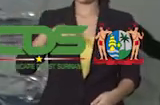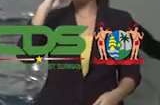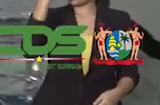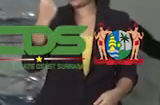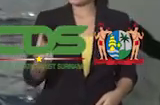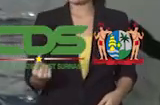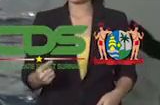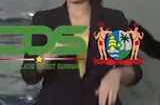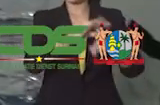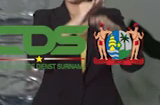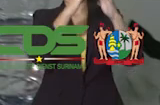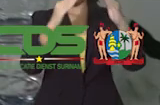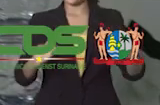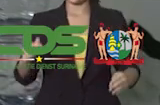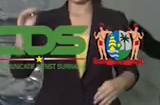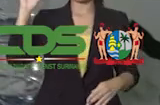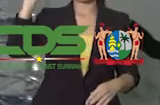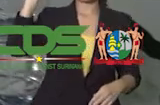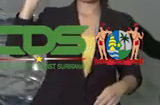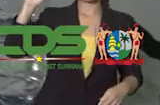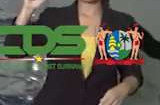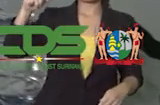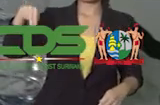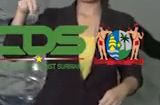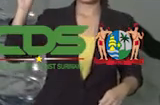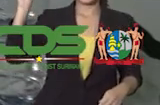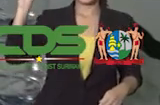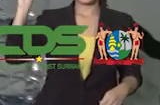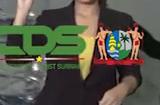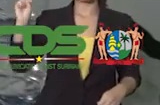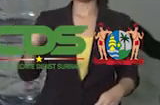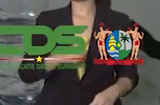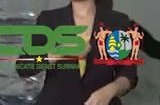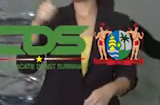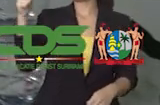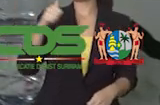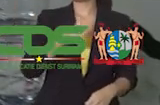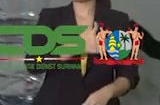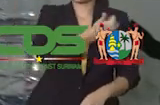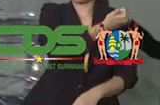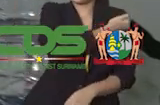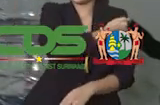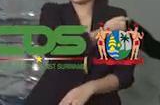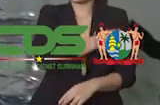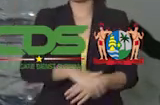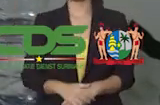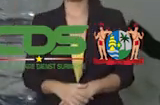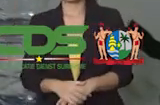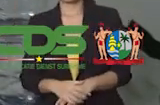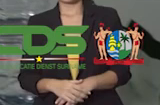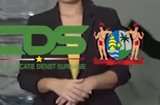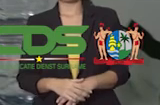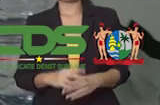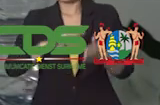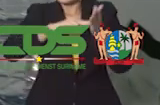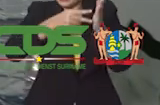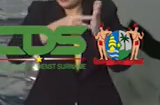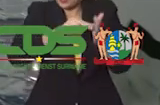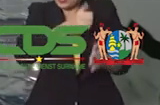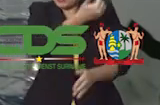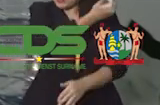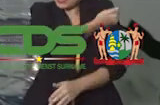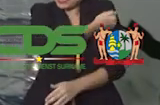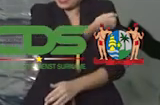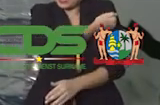een uitstekend vaccin, is nog wat onderbelicht. Het is een van de modernere vaccins en met heel goede